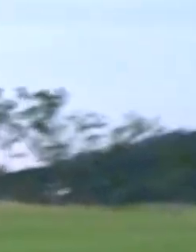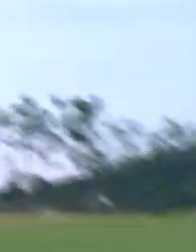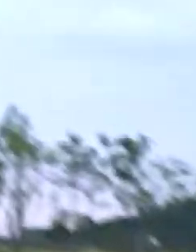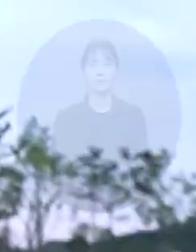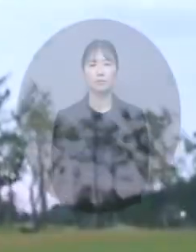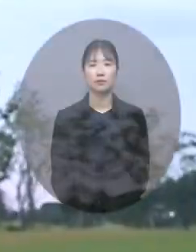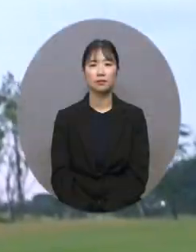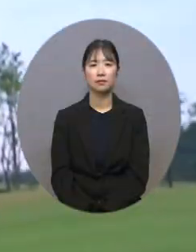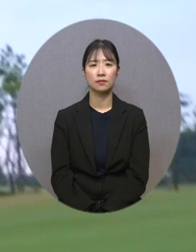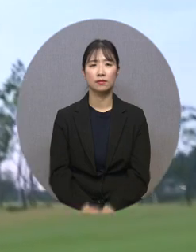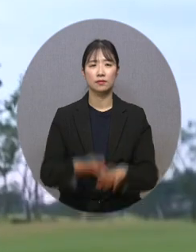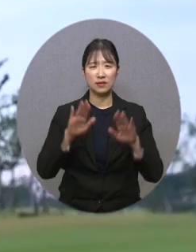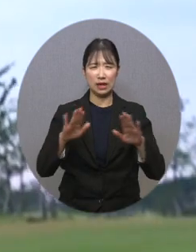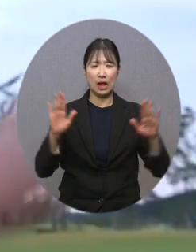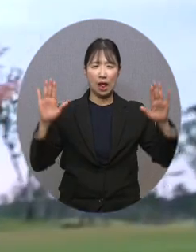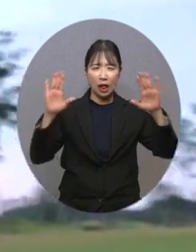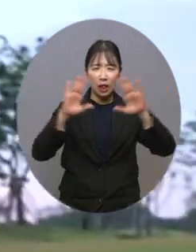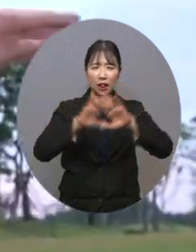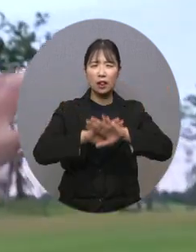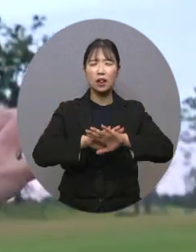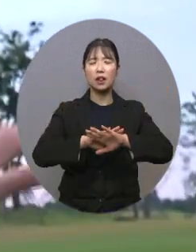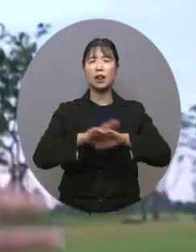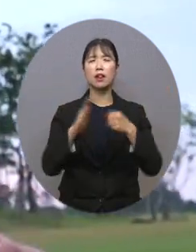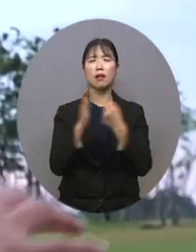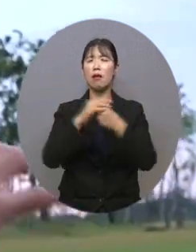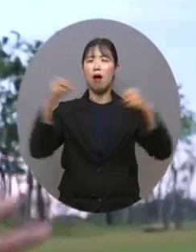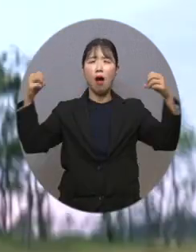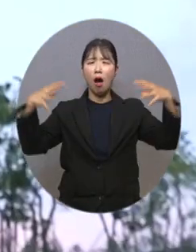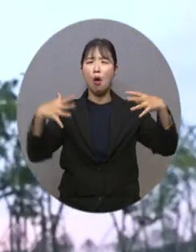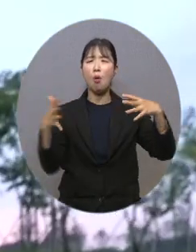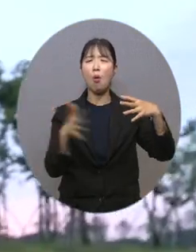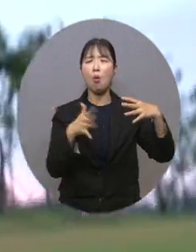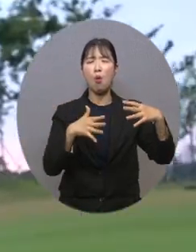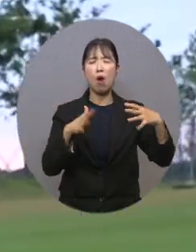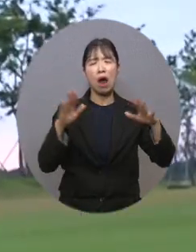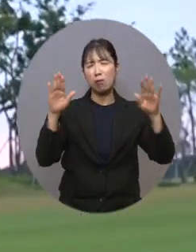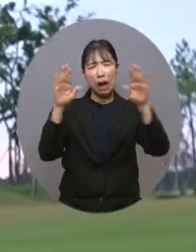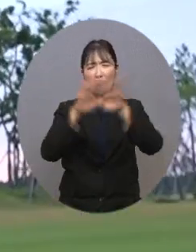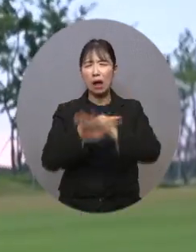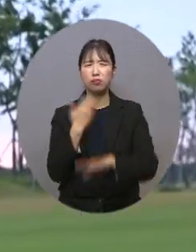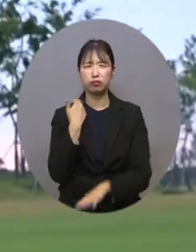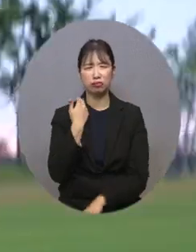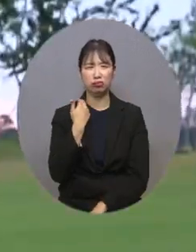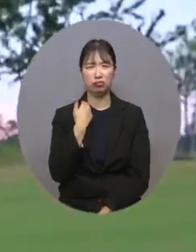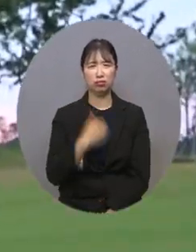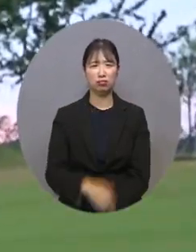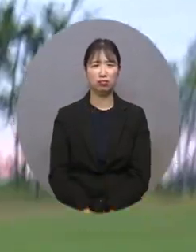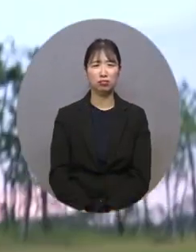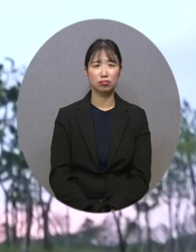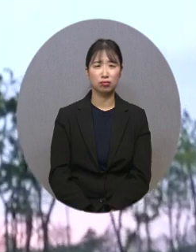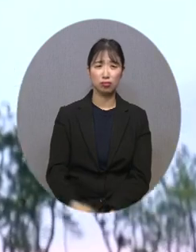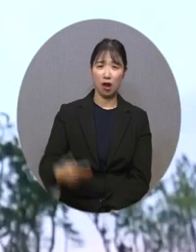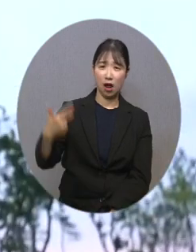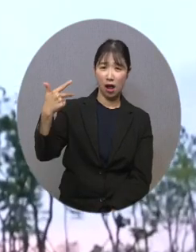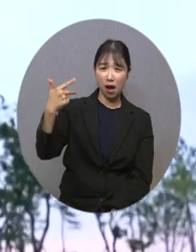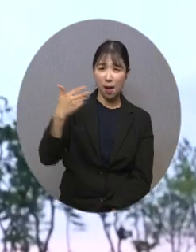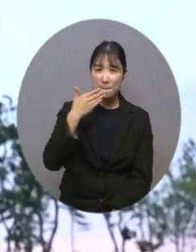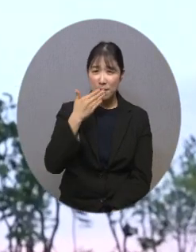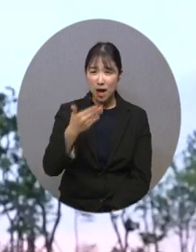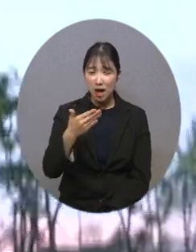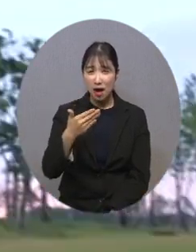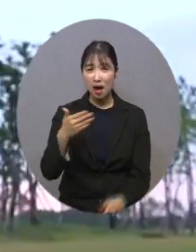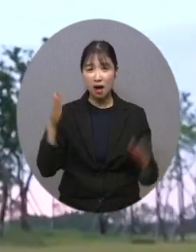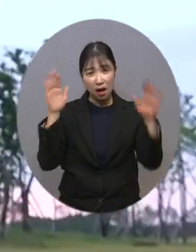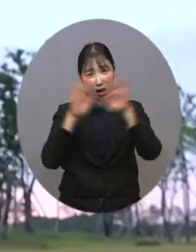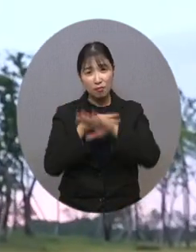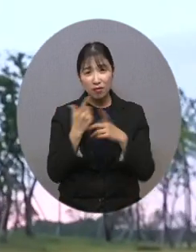지금 야간이 돼가지고 여기 라이트가 없어서 엄청 깜깜해요. 지금 카메라에 보이려나? 깜깜한 게